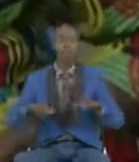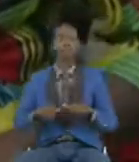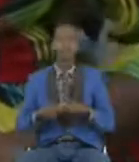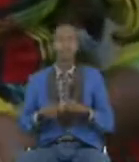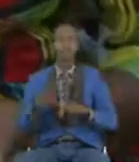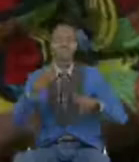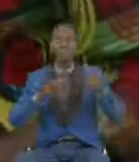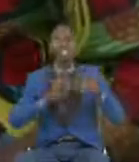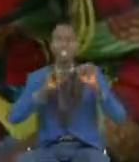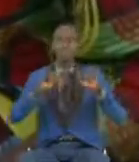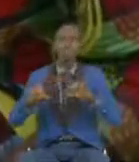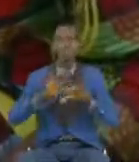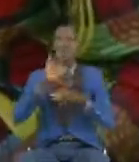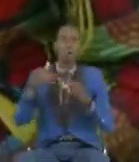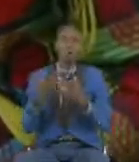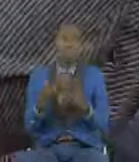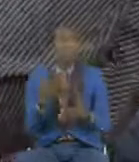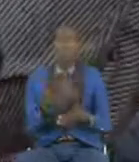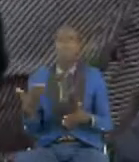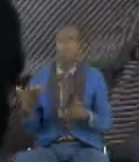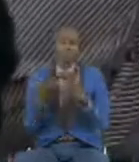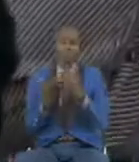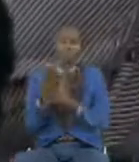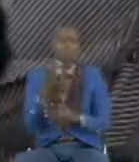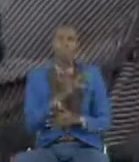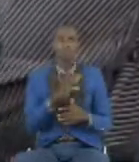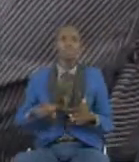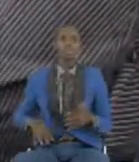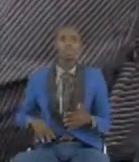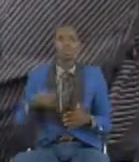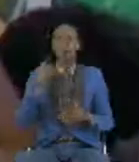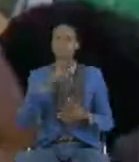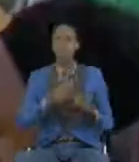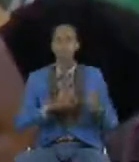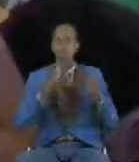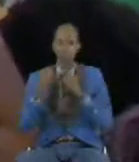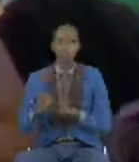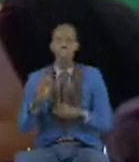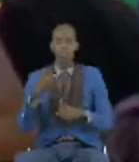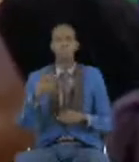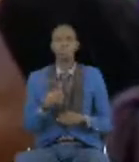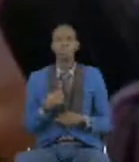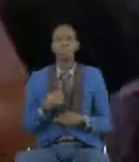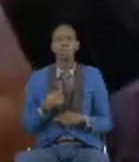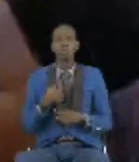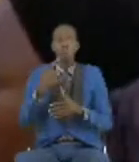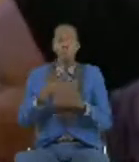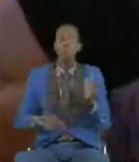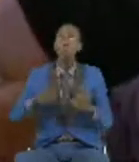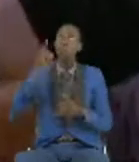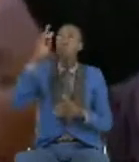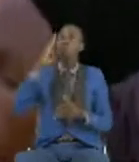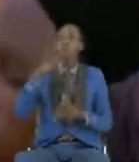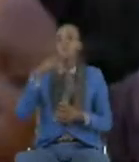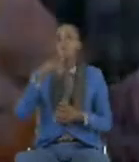je puis tout chose, par Christ, qui me fortifie. Ce que Dieu dit que tu